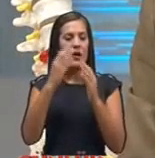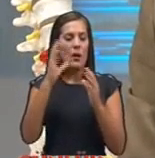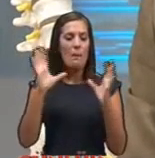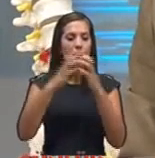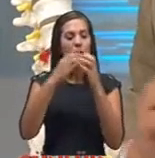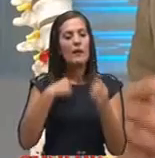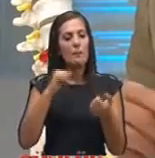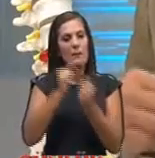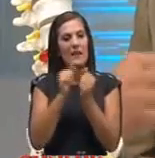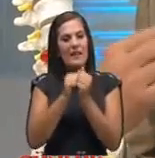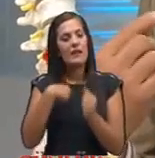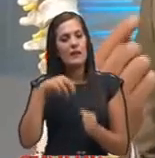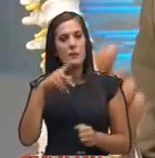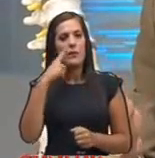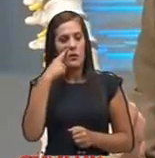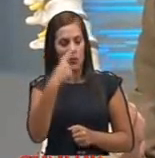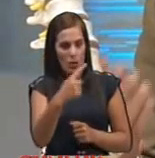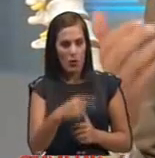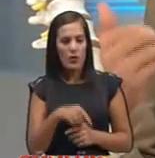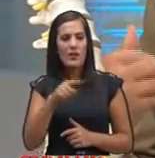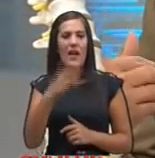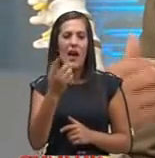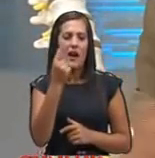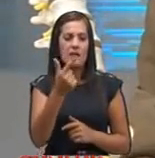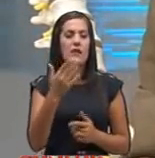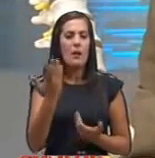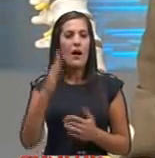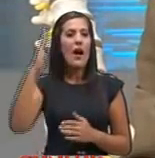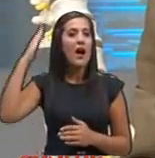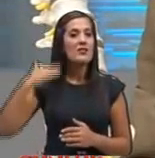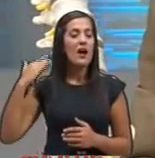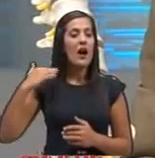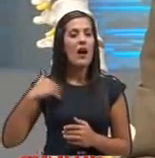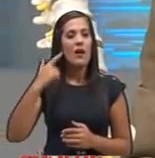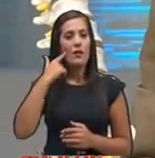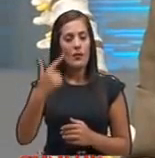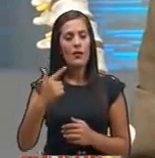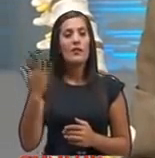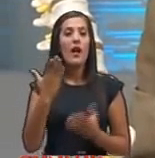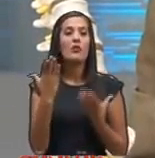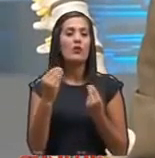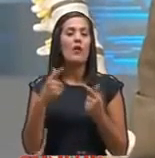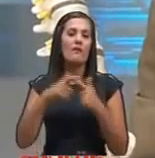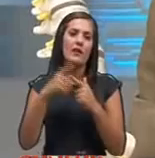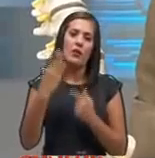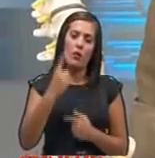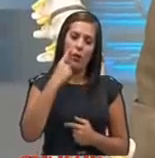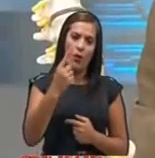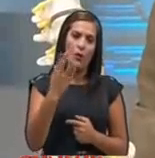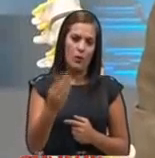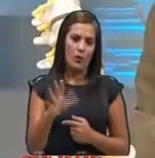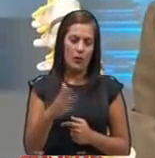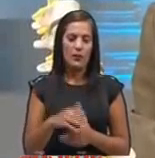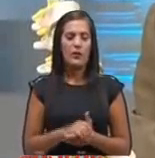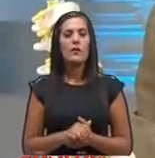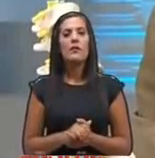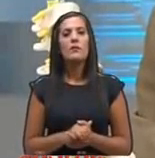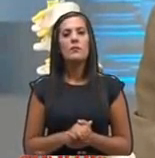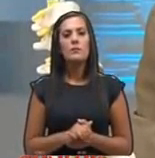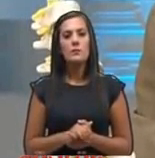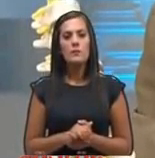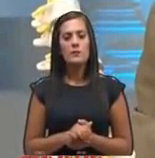olarak sayıyoruz. O da daha az ama daha aşağı mesafelerde daha çok olarak sık olarak